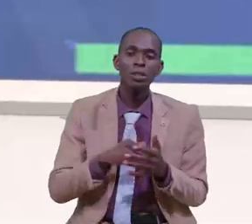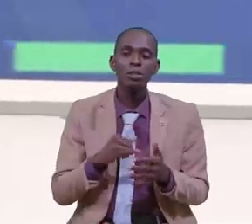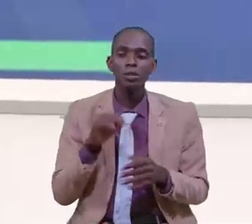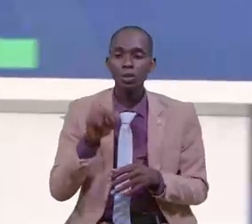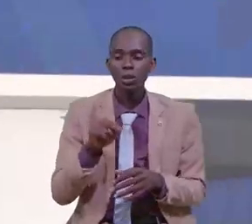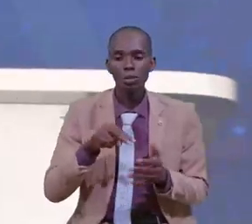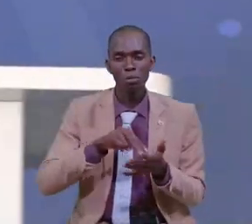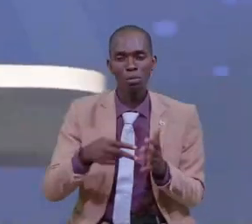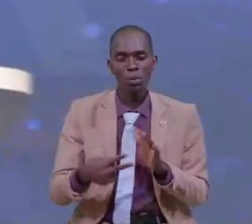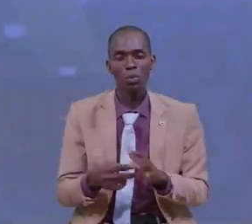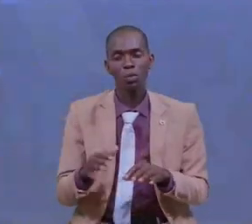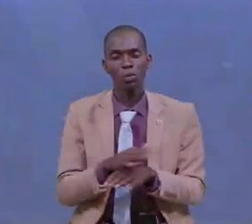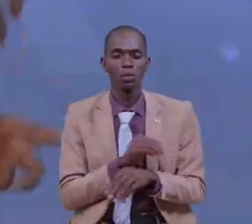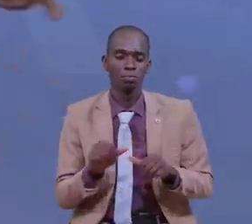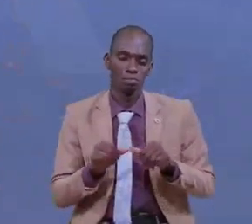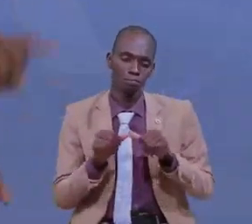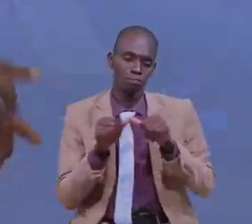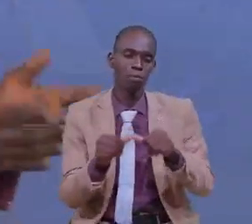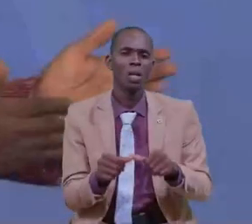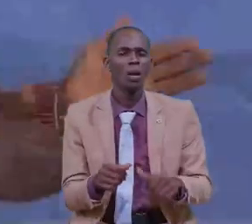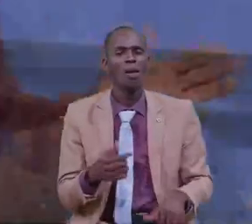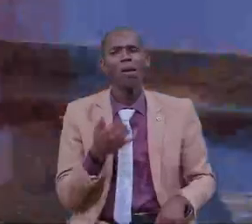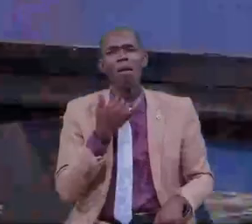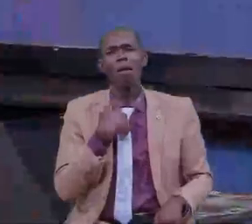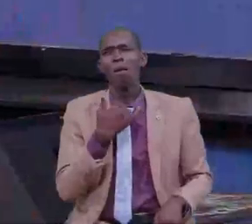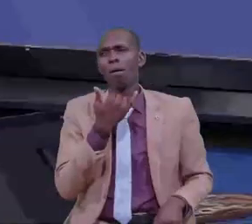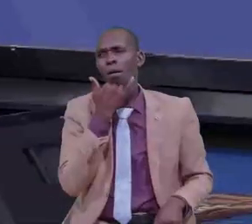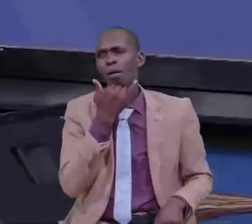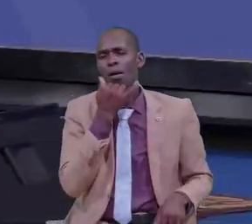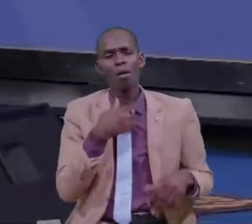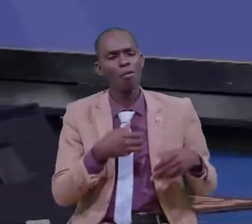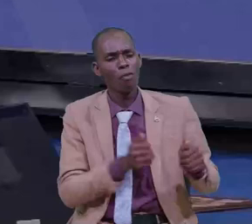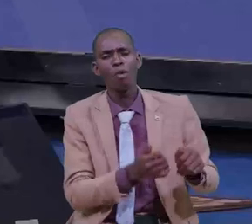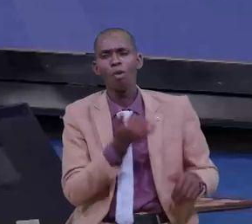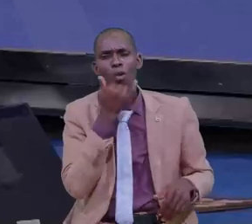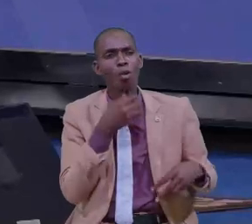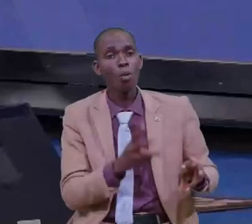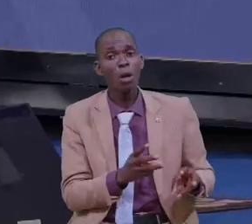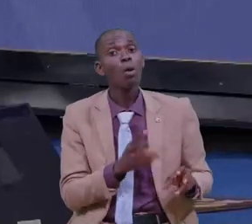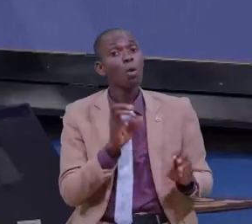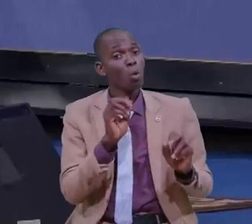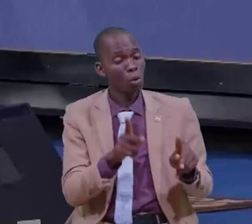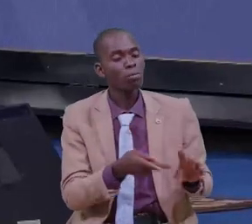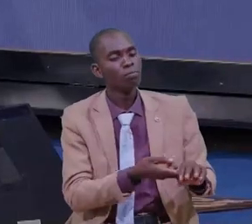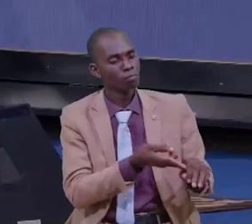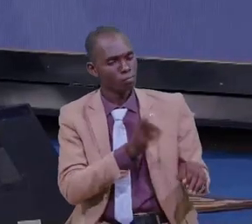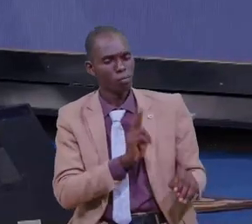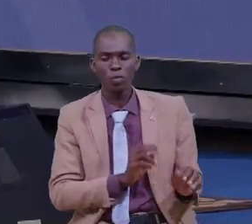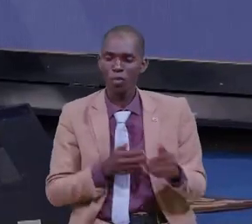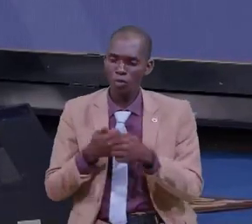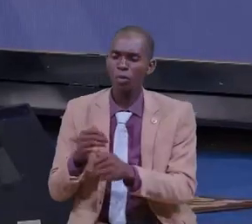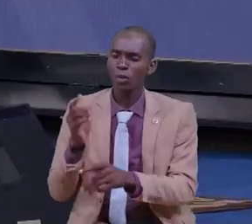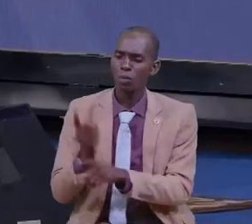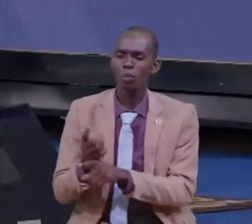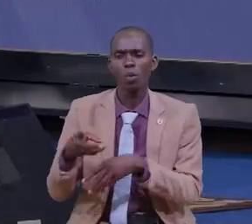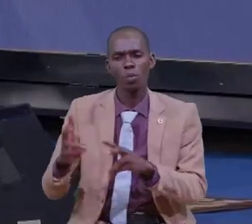la fermeté déterminée à... J'ai suivi le bon chemin, reviens en arrière et suis maintenant le bon chemin.